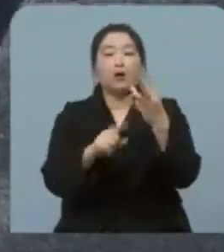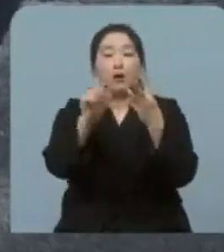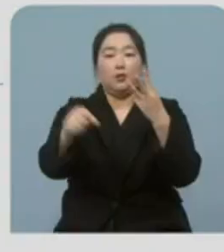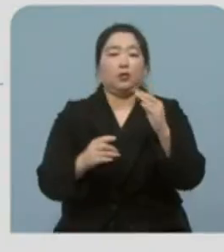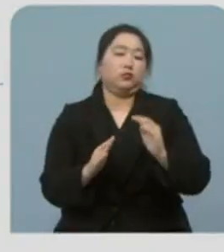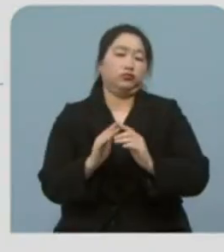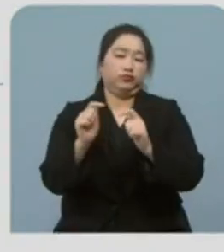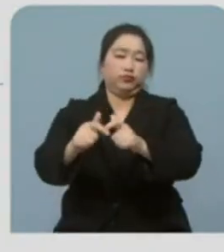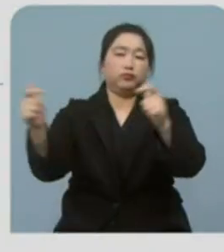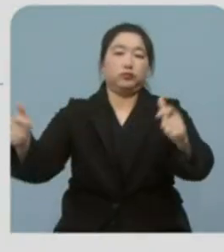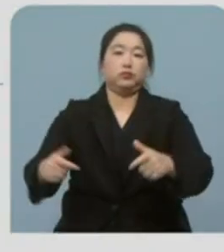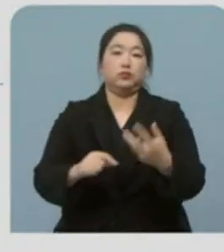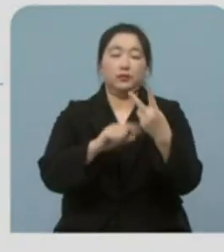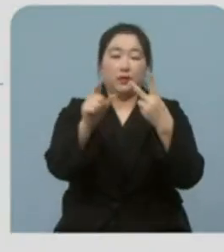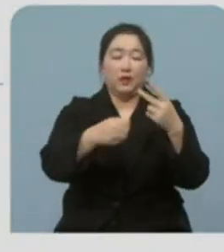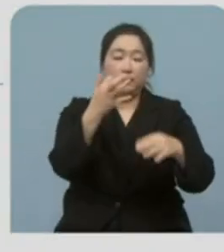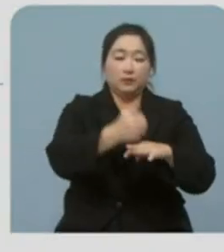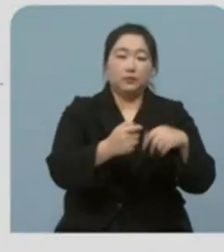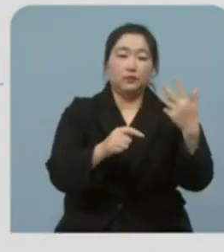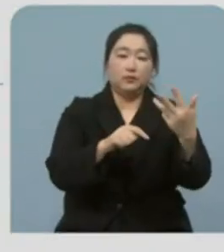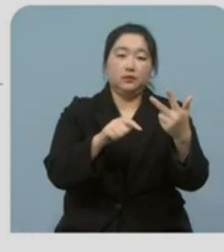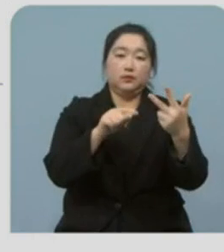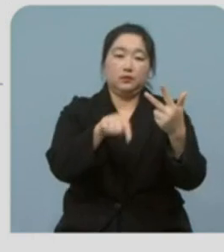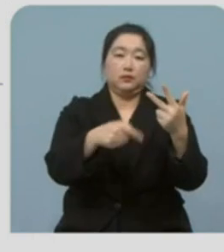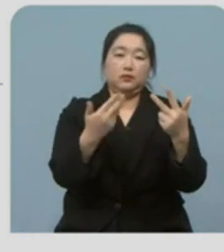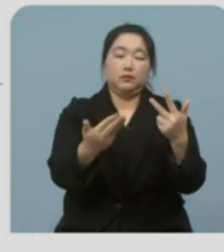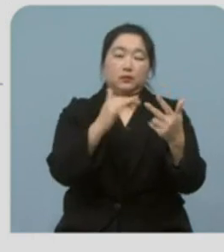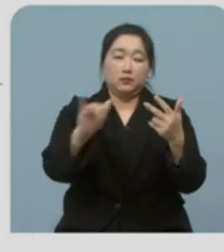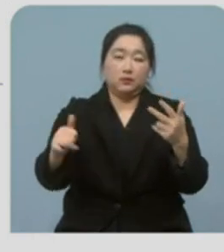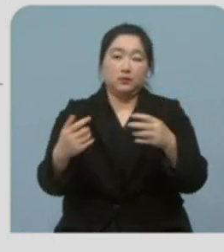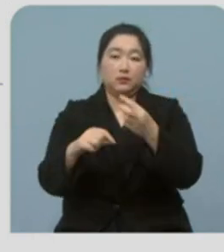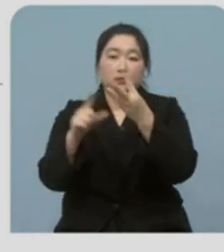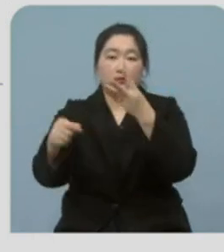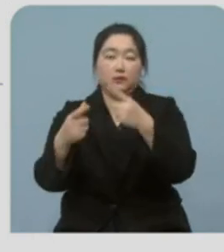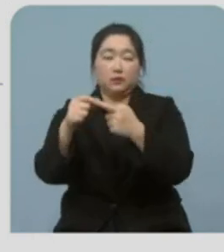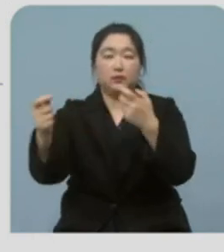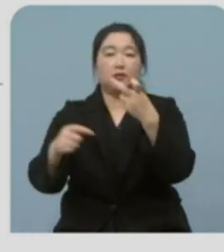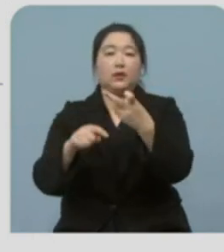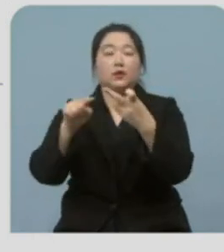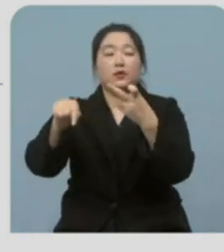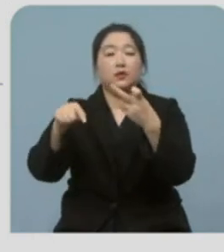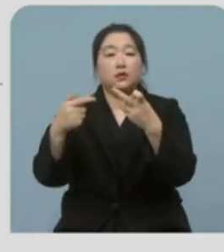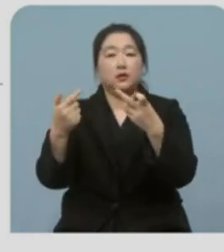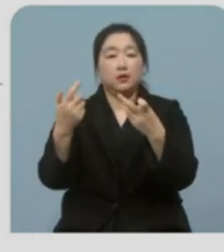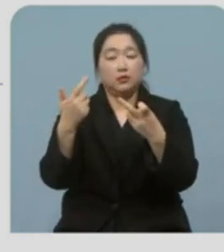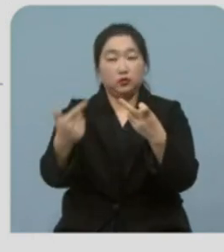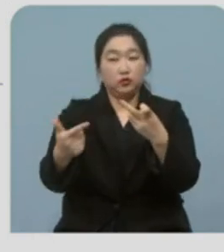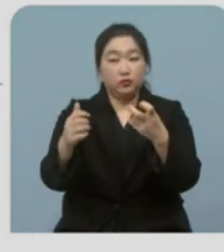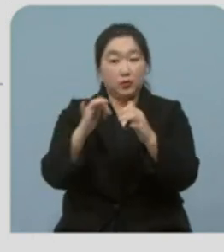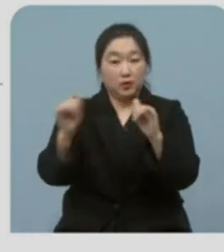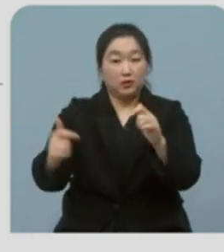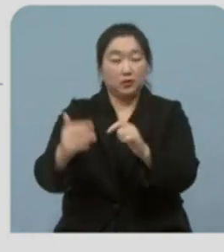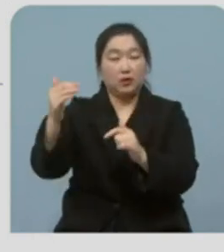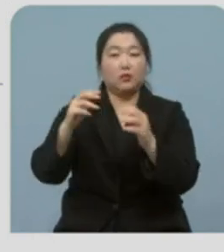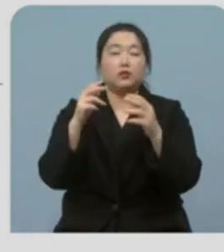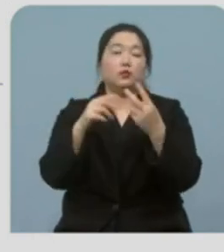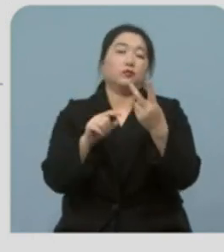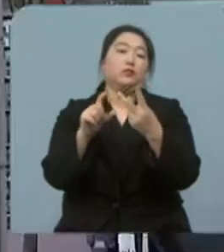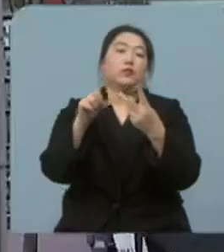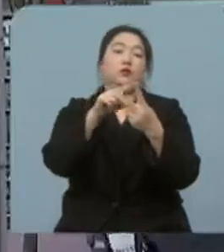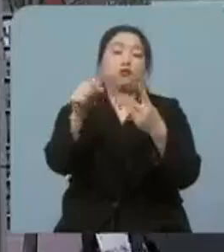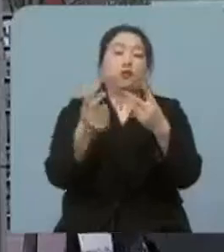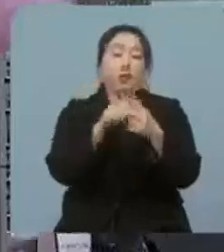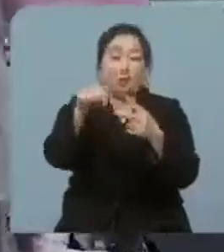추세입니다. 2월 마지막 주 7.9명이었는데 3월 첫 주 12.6명까지 늘어났고 현재는 두 자릿수를 유지하고